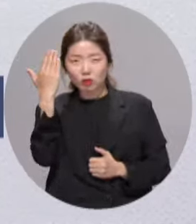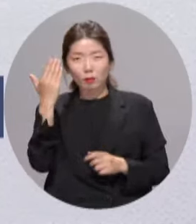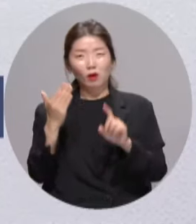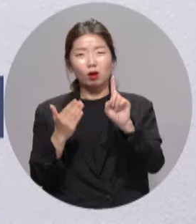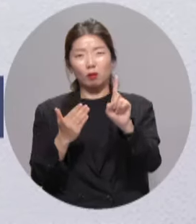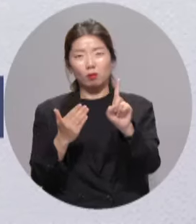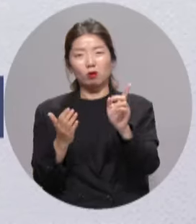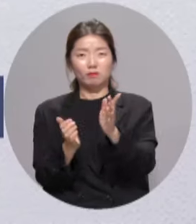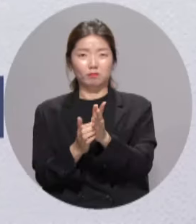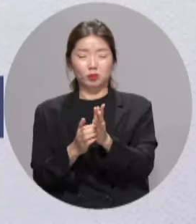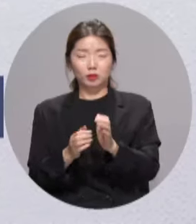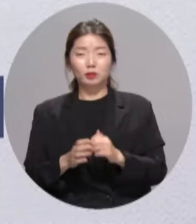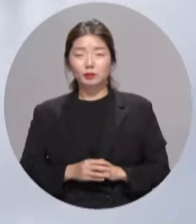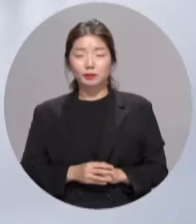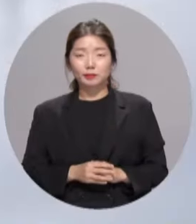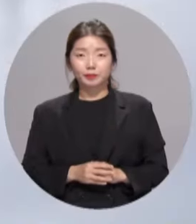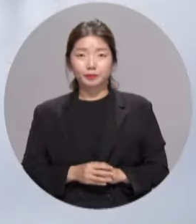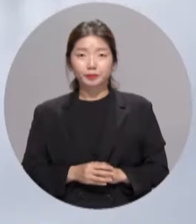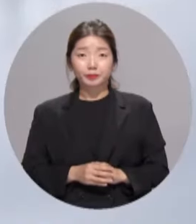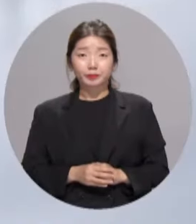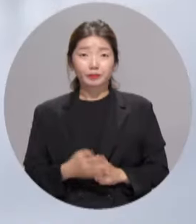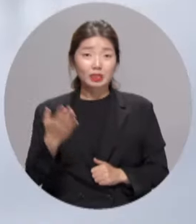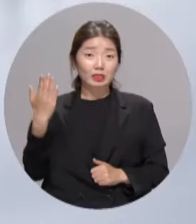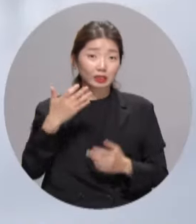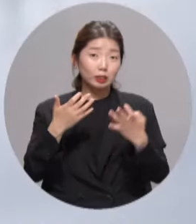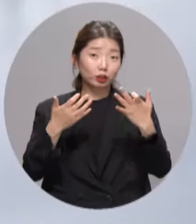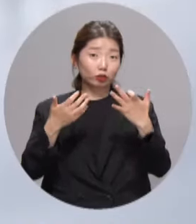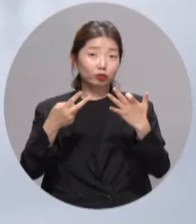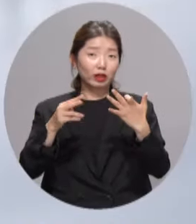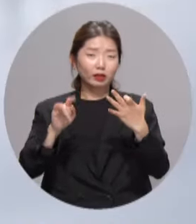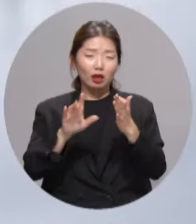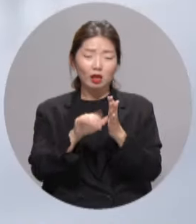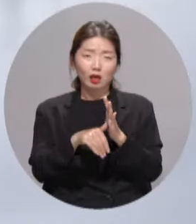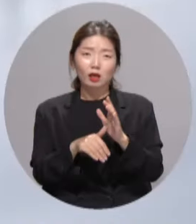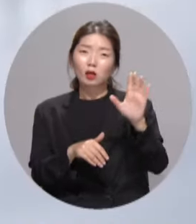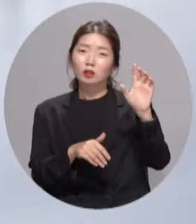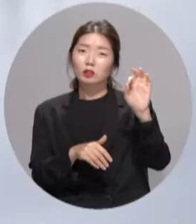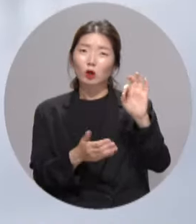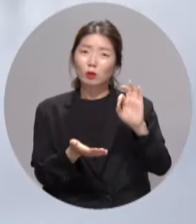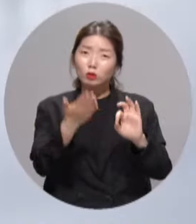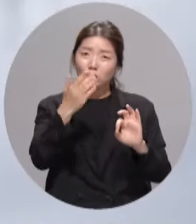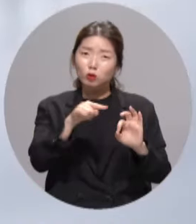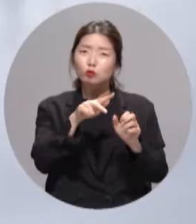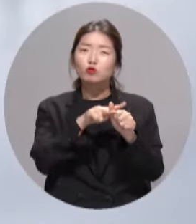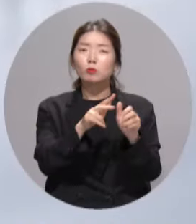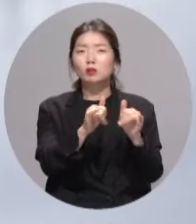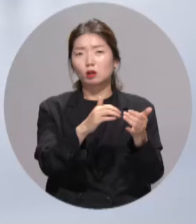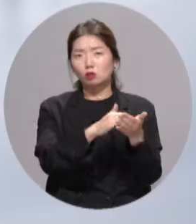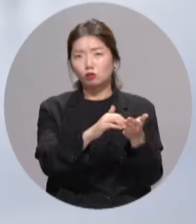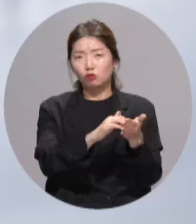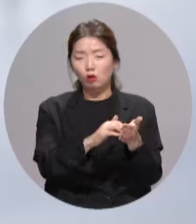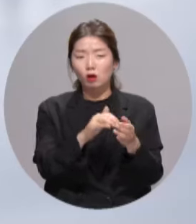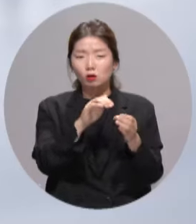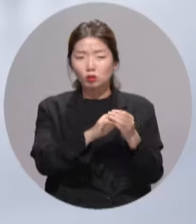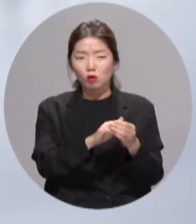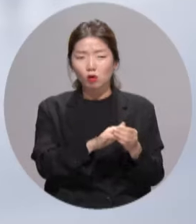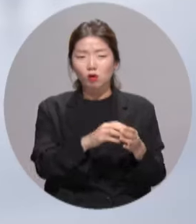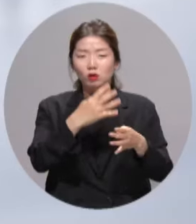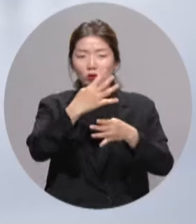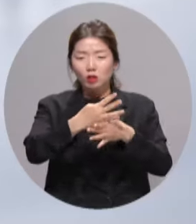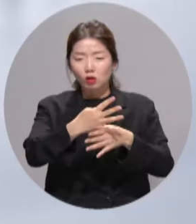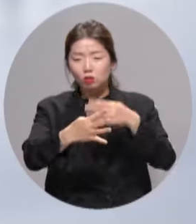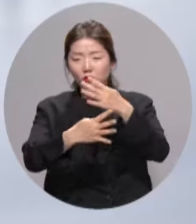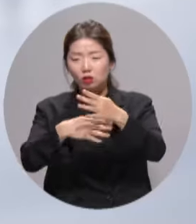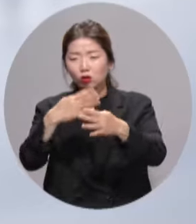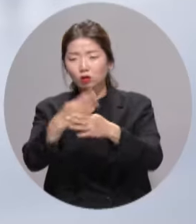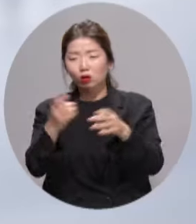고작 1명에 불과했습니다. 지난 19대 때 10명이 넘었던 50대 미만의 출마자가 선거를 거듭할수록